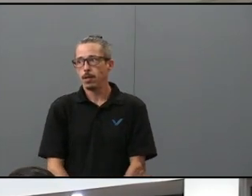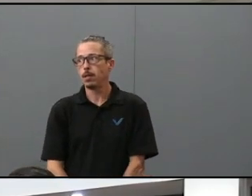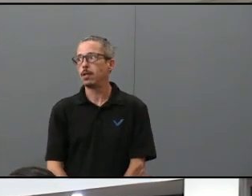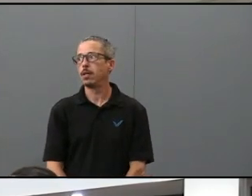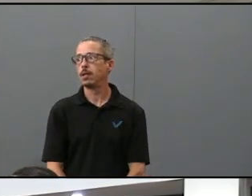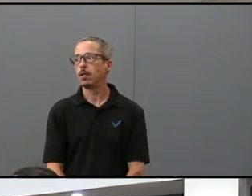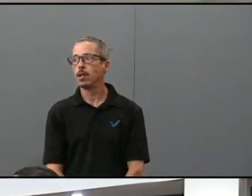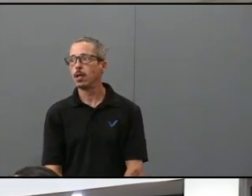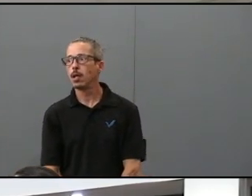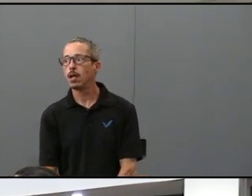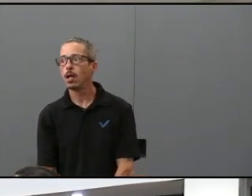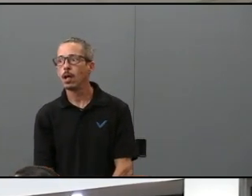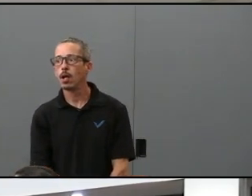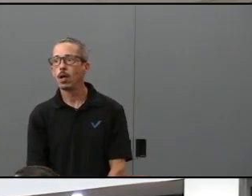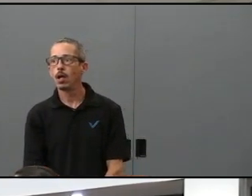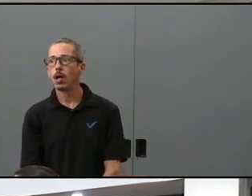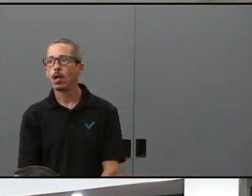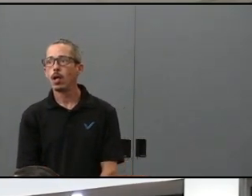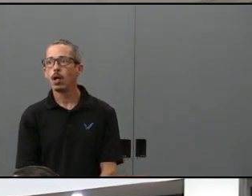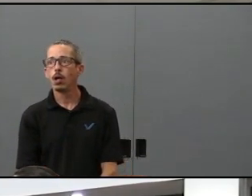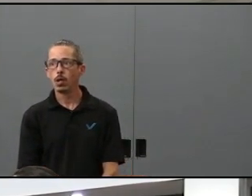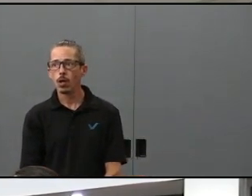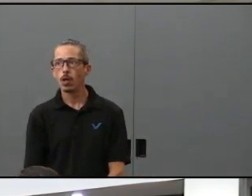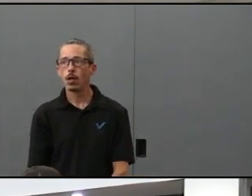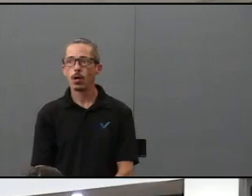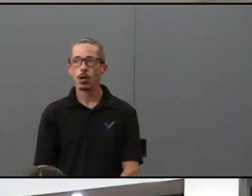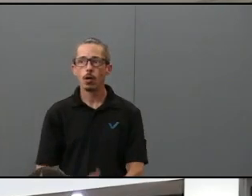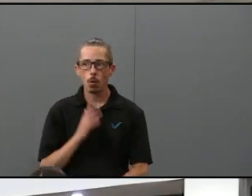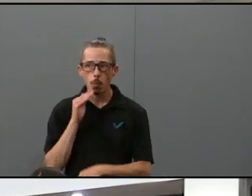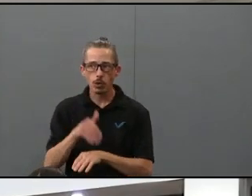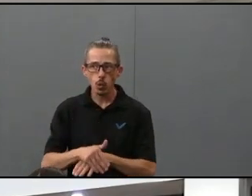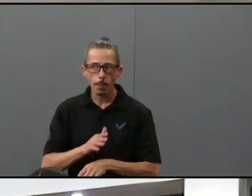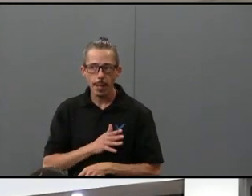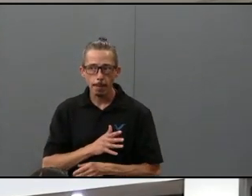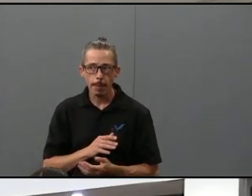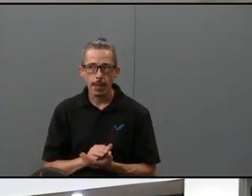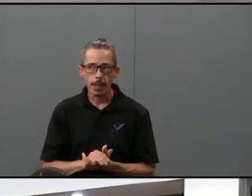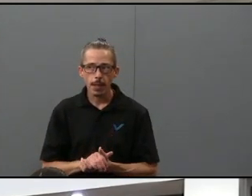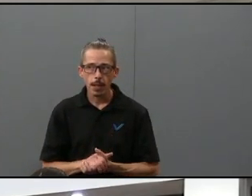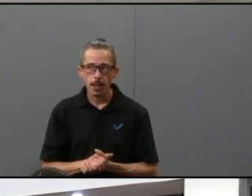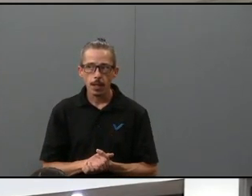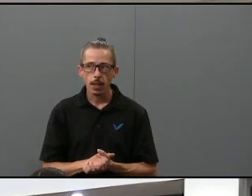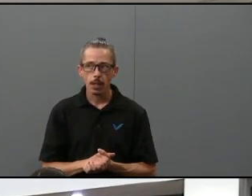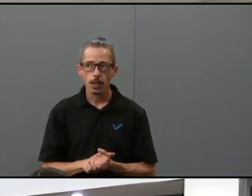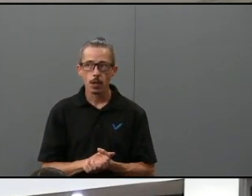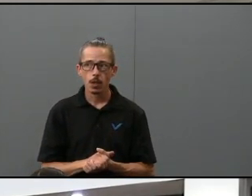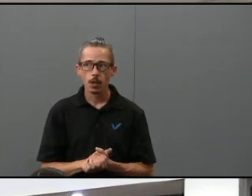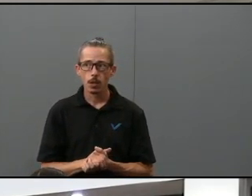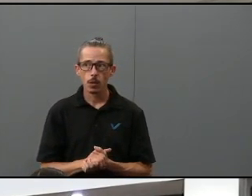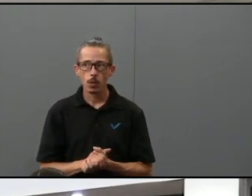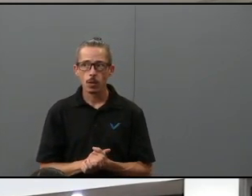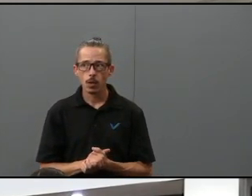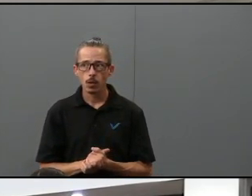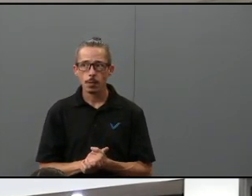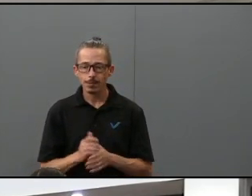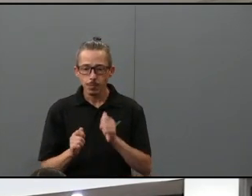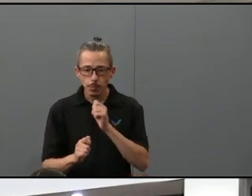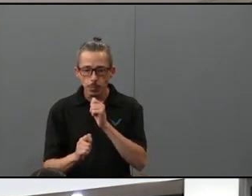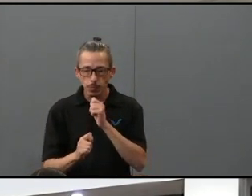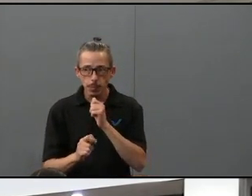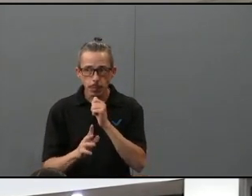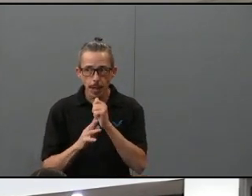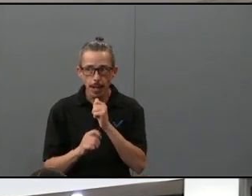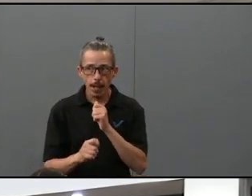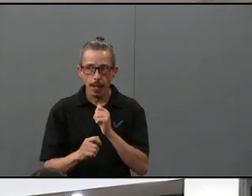excuses alors bonsoir madame adadrine je m'assuré de je pensais qu'il y avait un fil mais il y a pas de